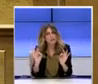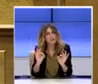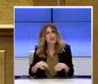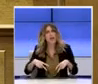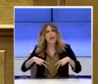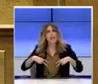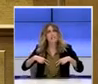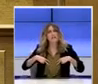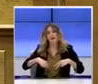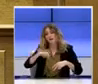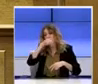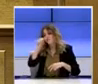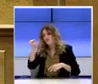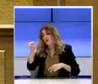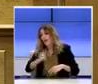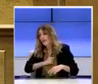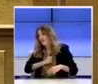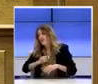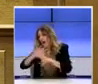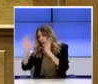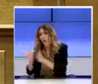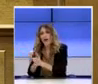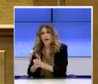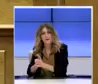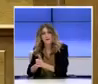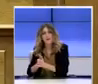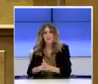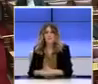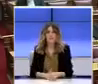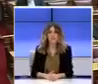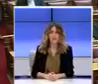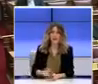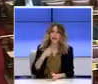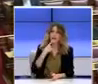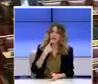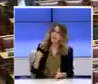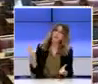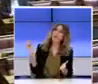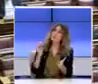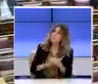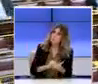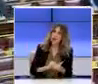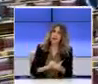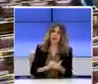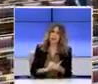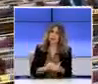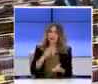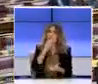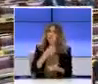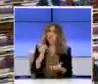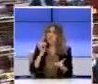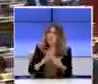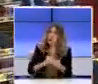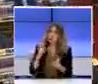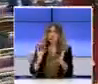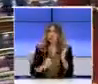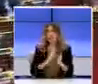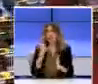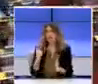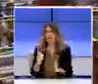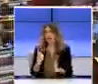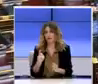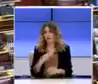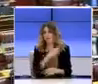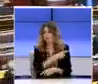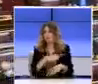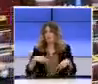Και θα το πω άλλη μια φορά. Θεωρώ ότι είναι ατύχημα η παράταξή σας που έχει αυτές